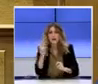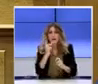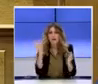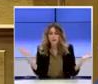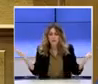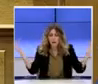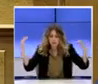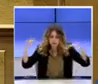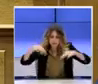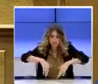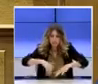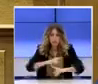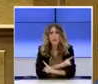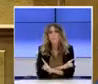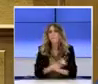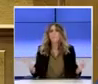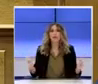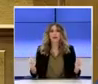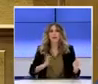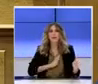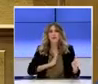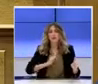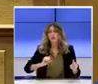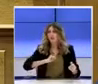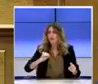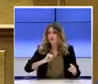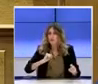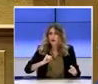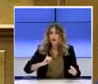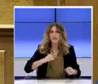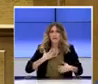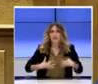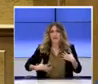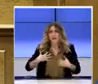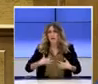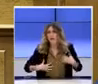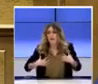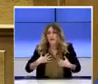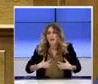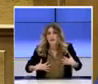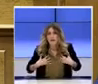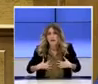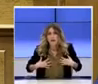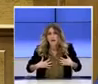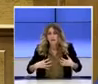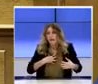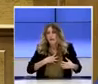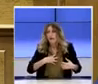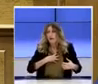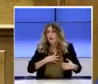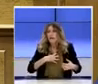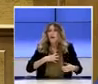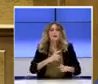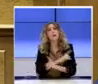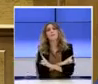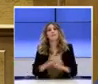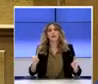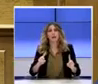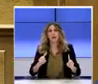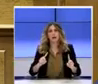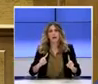στην ανασφάλεια, πρέπει να είναι σήμερα το πρώτο καθήκον όλων μας. Η συστράτευση με κάθε δημόσιο